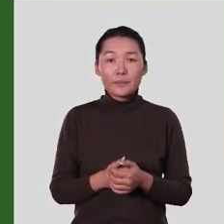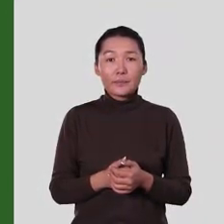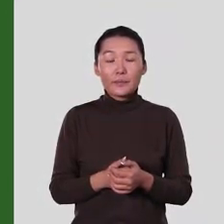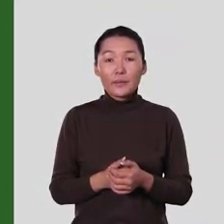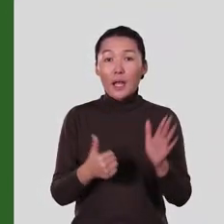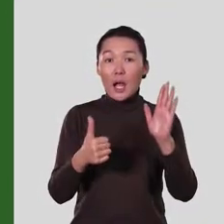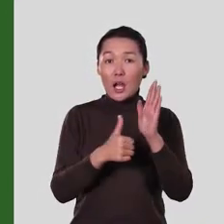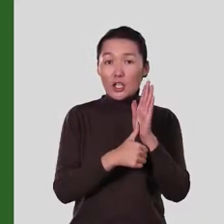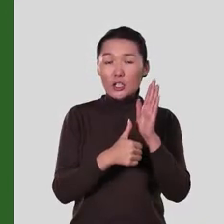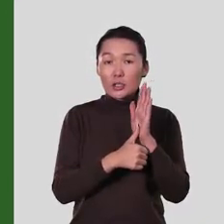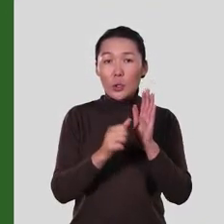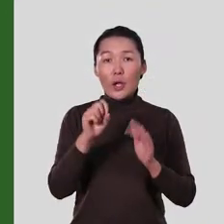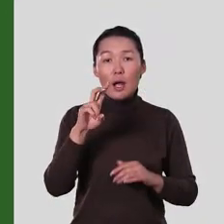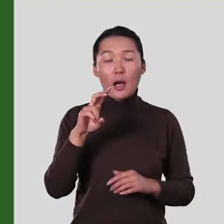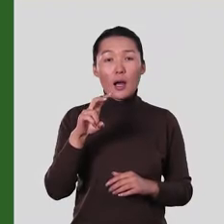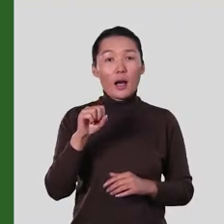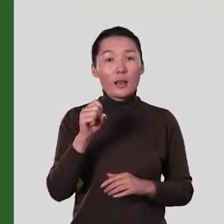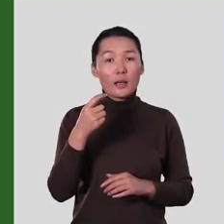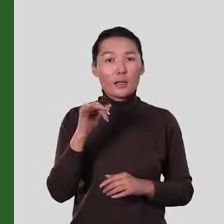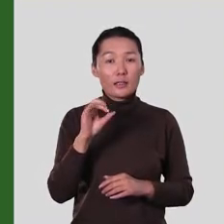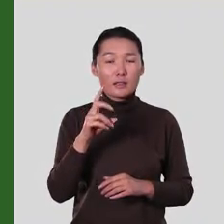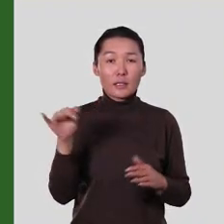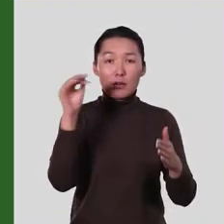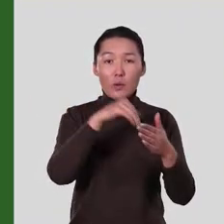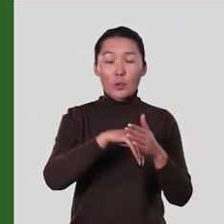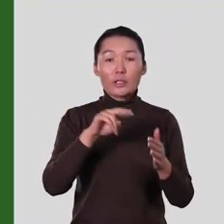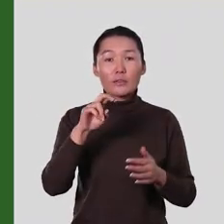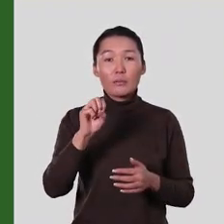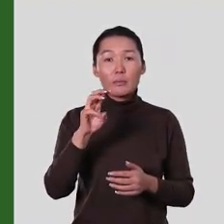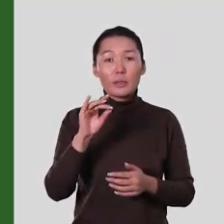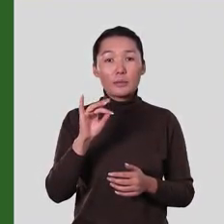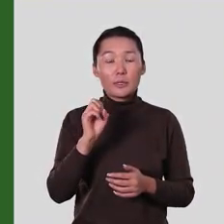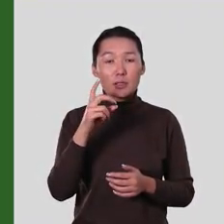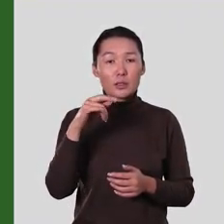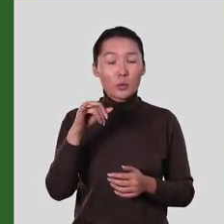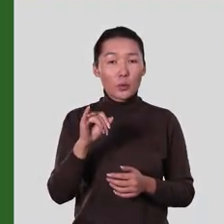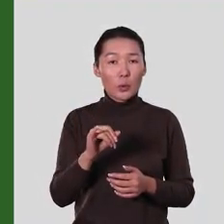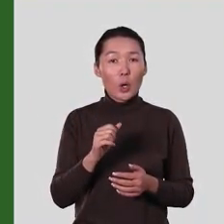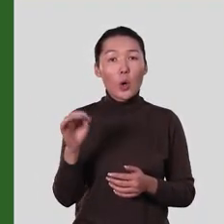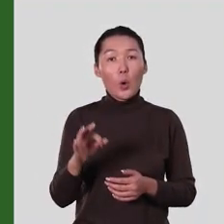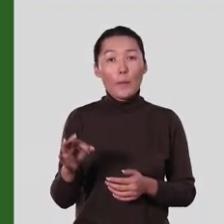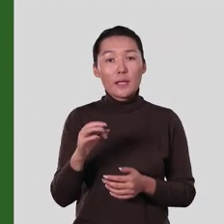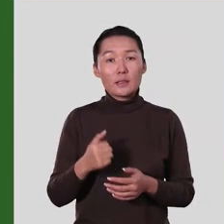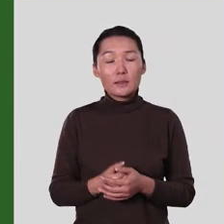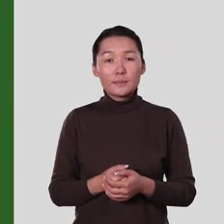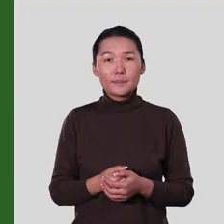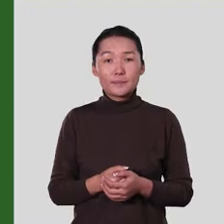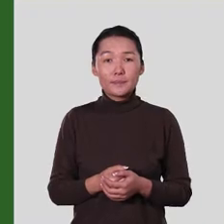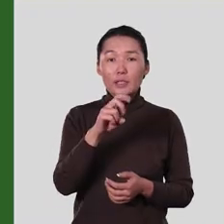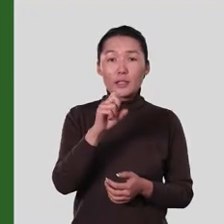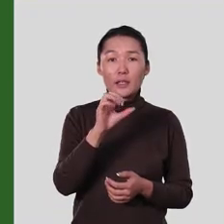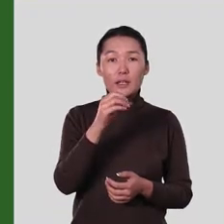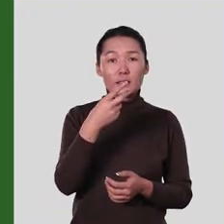а 6-й Алайский входит в Памирскую гидрогеологическую область.